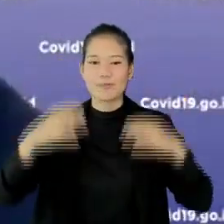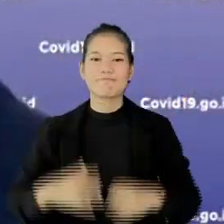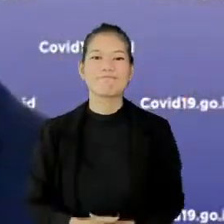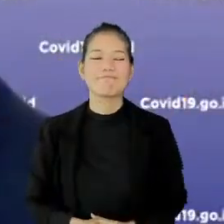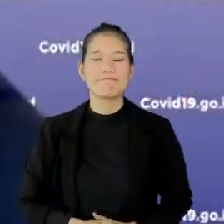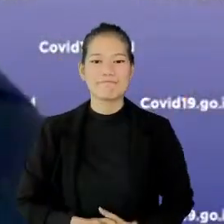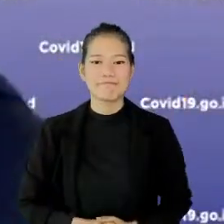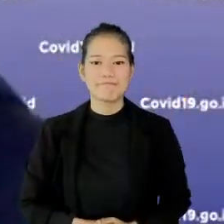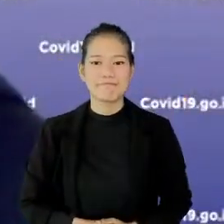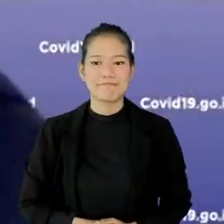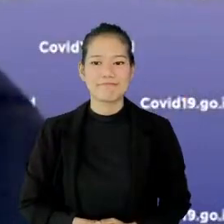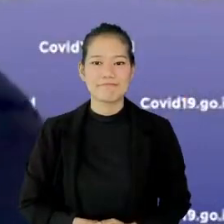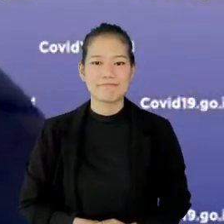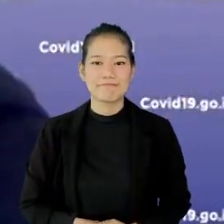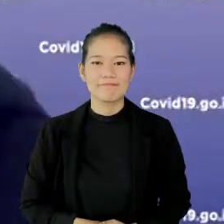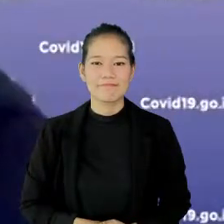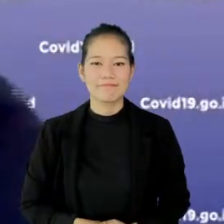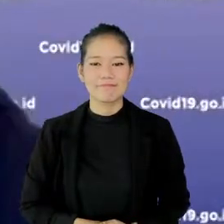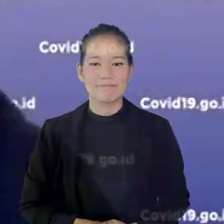wabarakatuh. Salam.